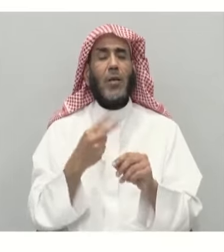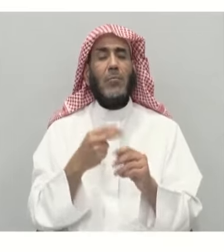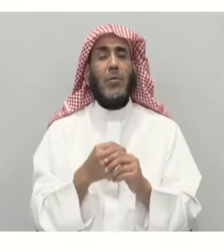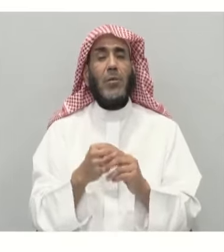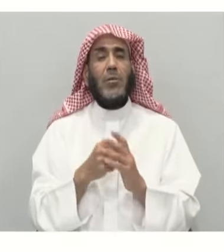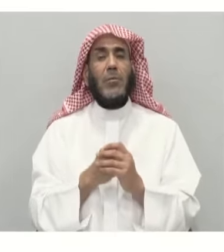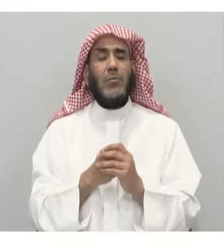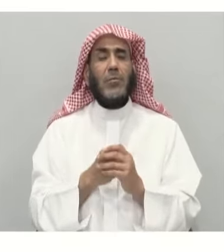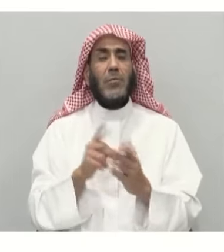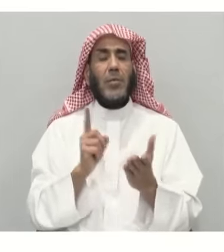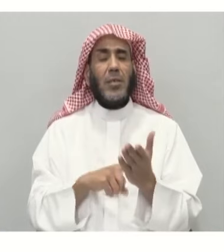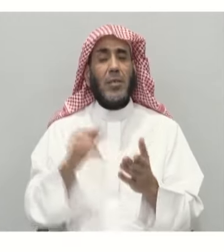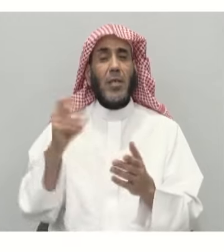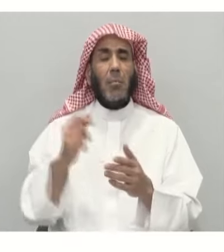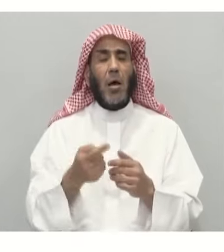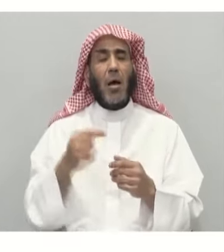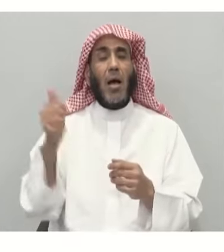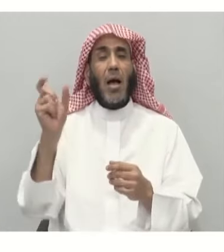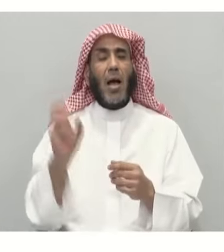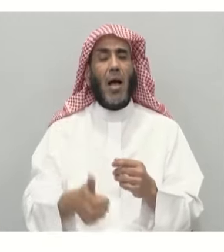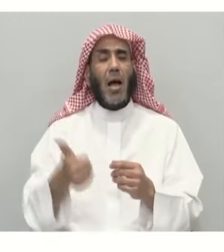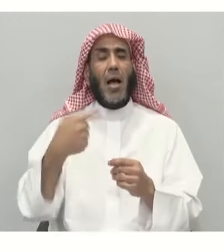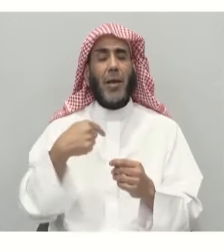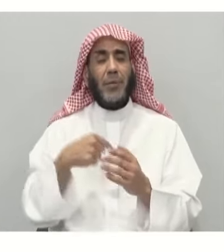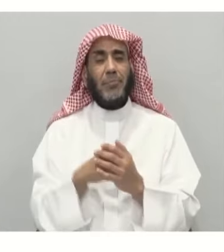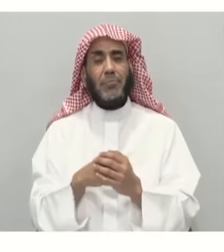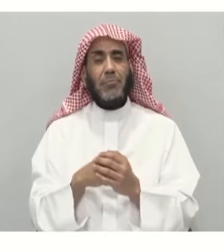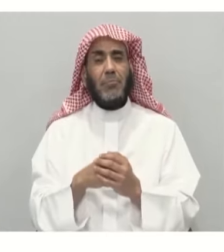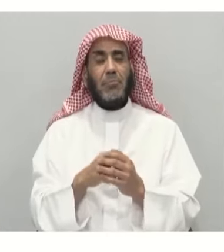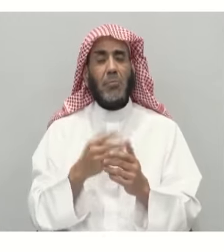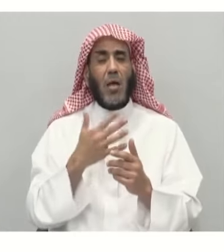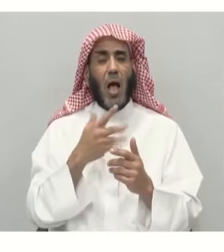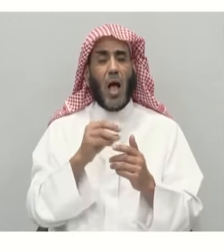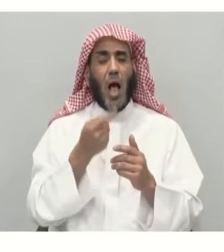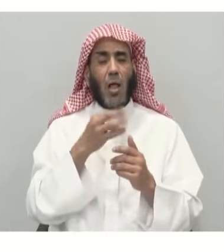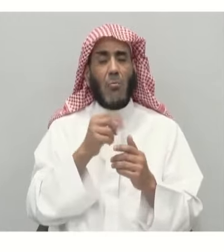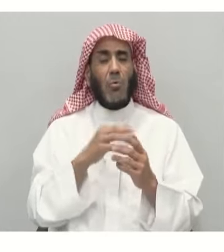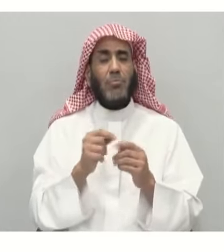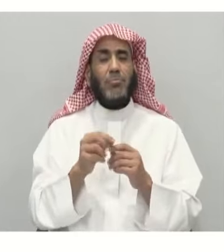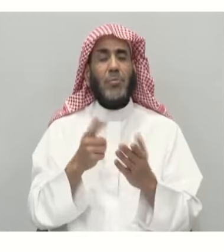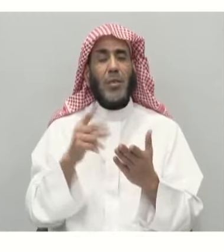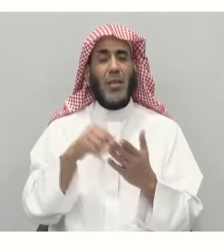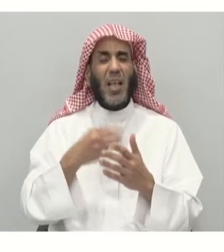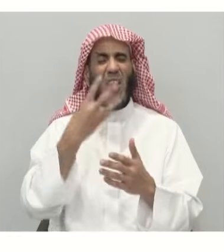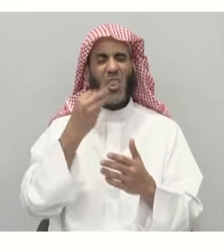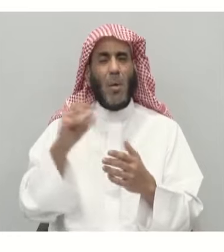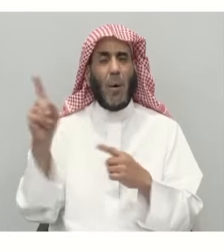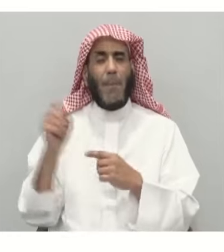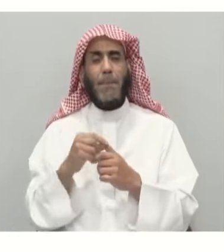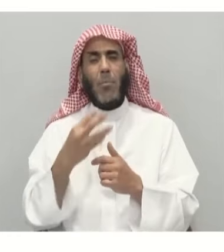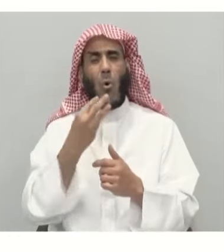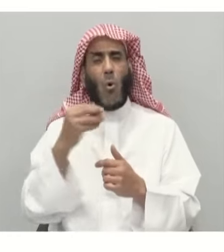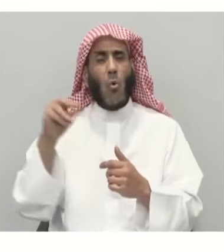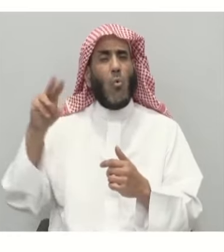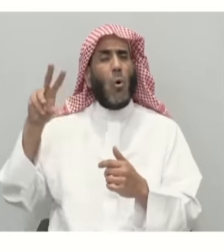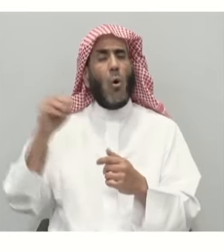فنقول هنا انما انا احسنتم انما انا عذب ثم نقول ان الذئب